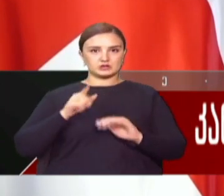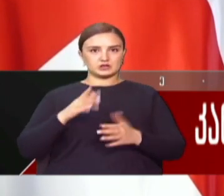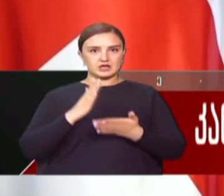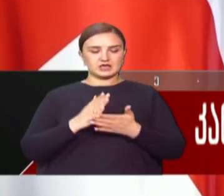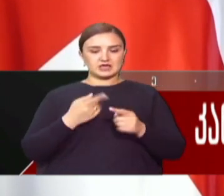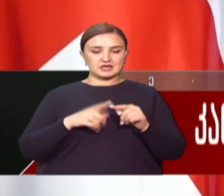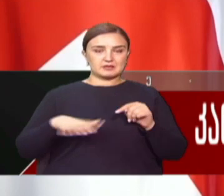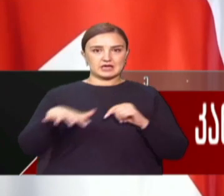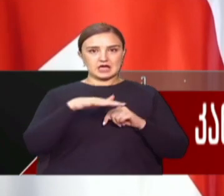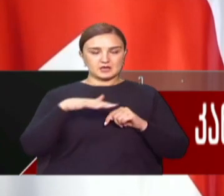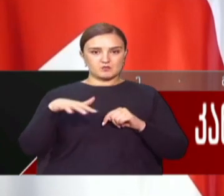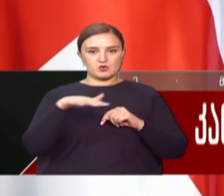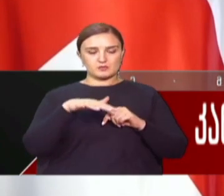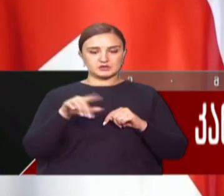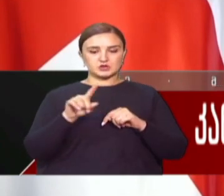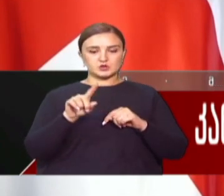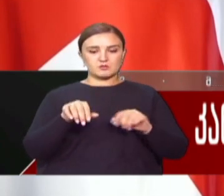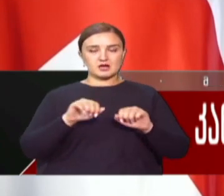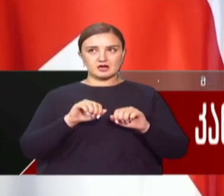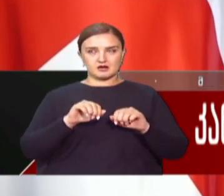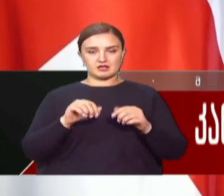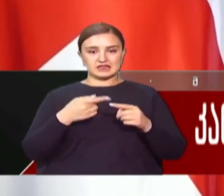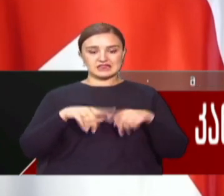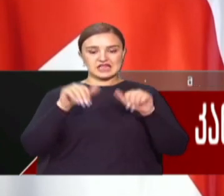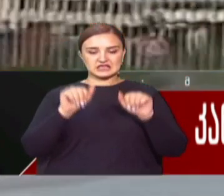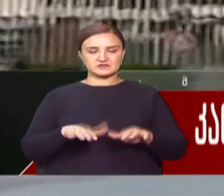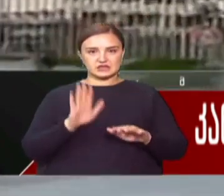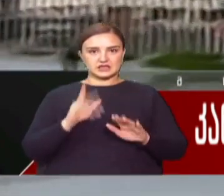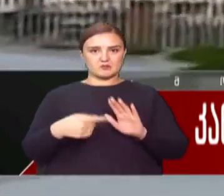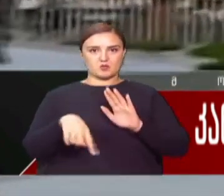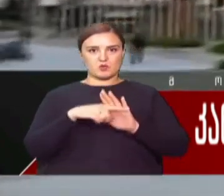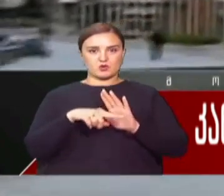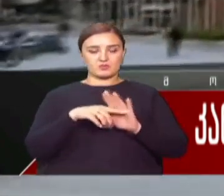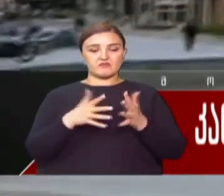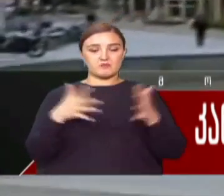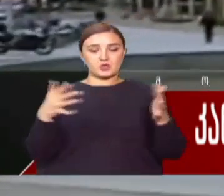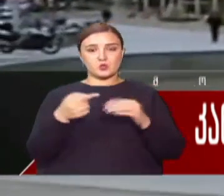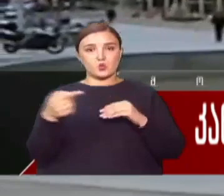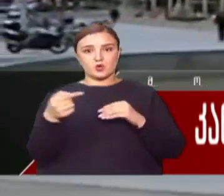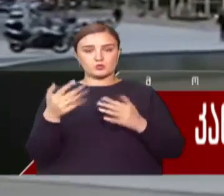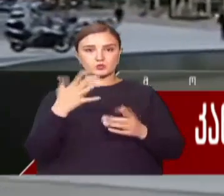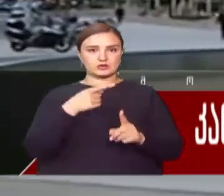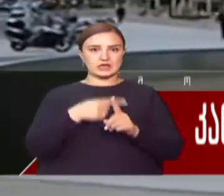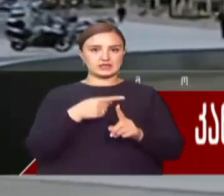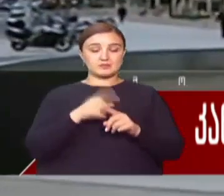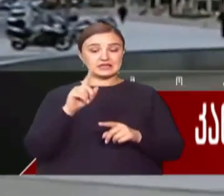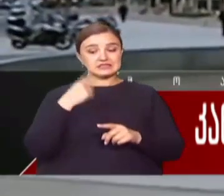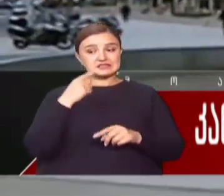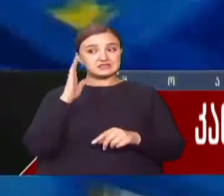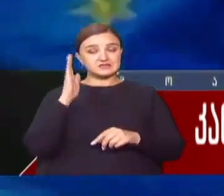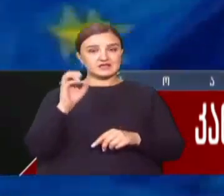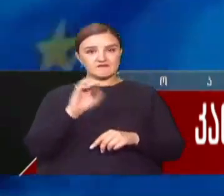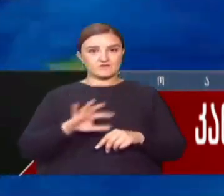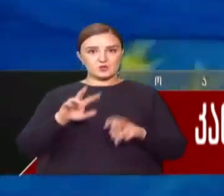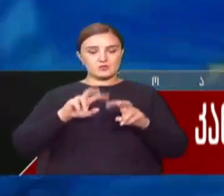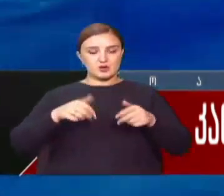im garemoebaze, rom gamokveqnebuli daskuna ikneba uarqopiti. Met uarqopit tu upro dadebits, ra sitqvis Eurokomisia